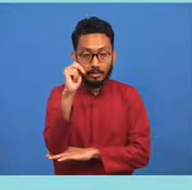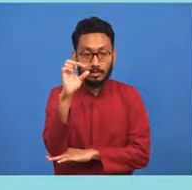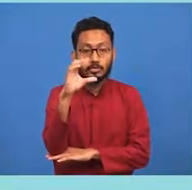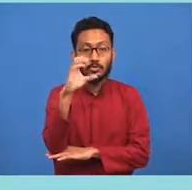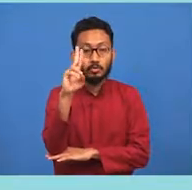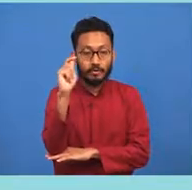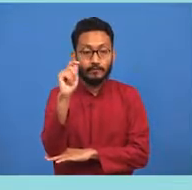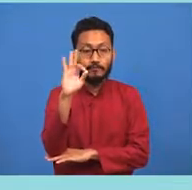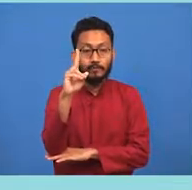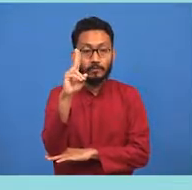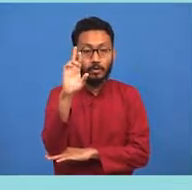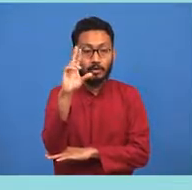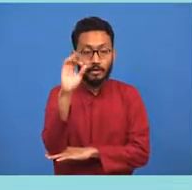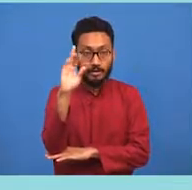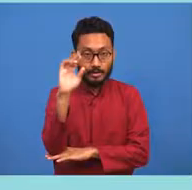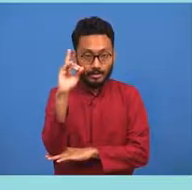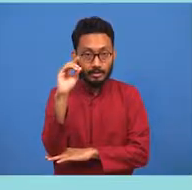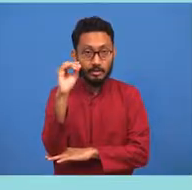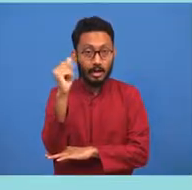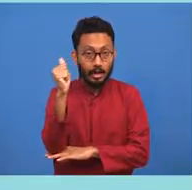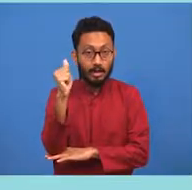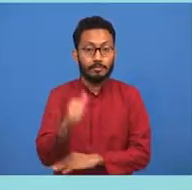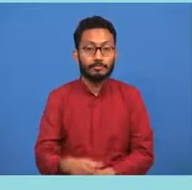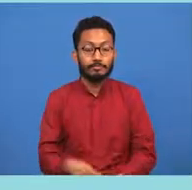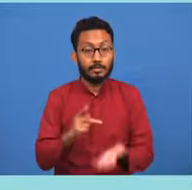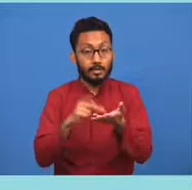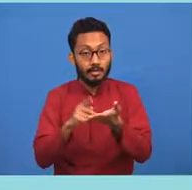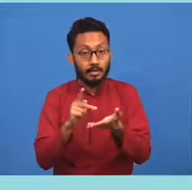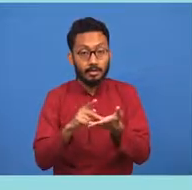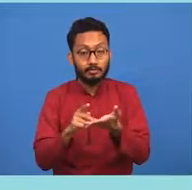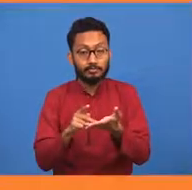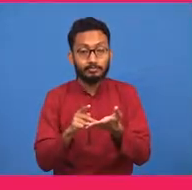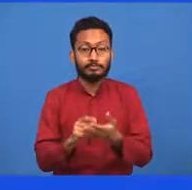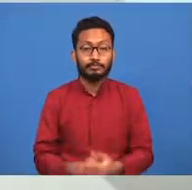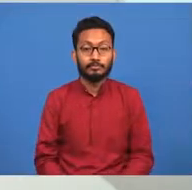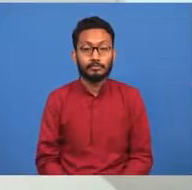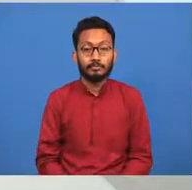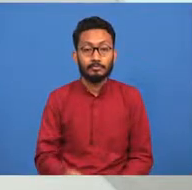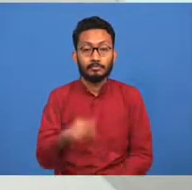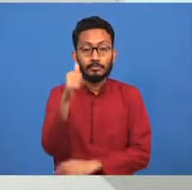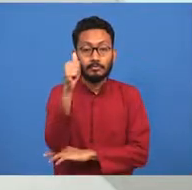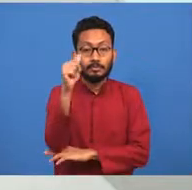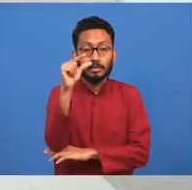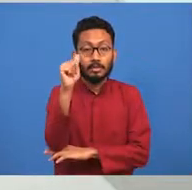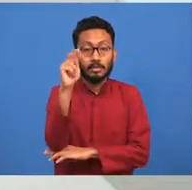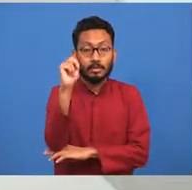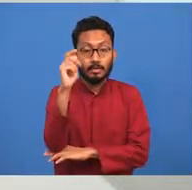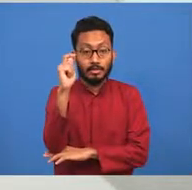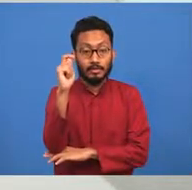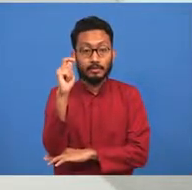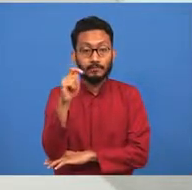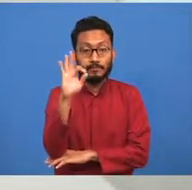Aktiviti 1. Menghitung haba pemendekkan argentum klorida. Iaitu menentukan